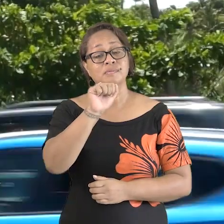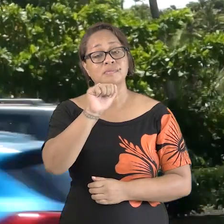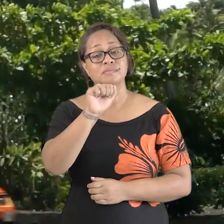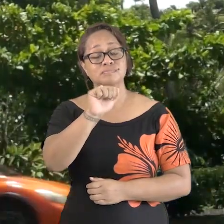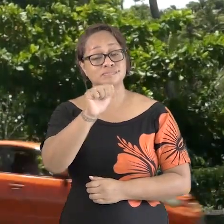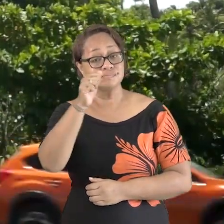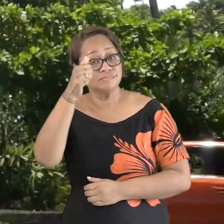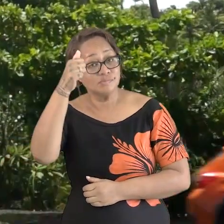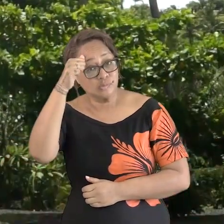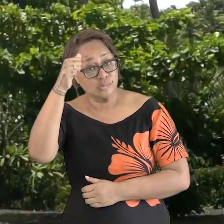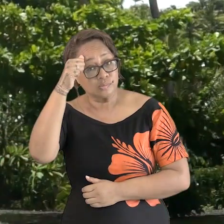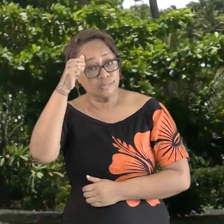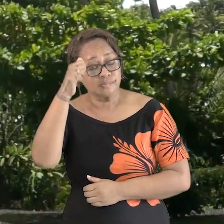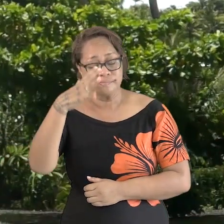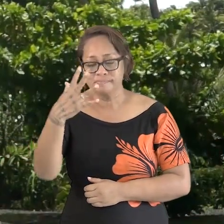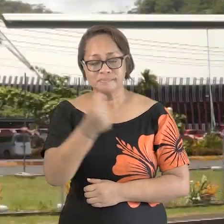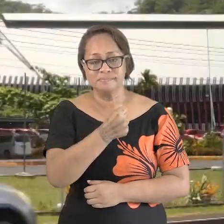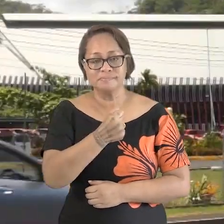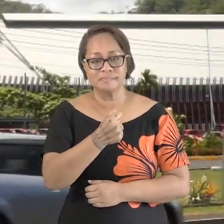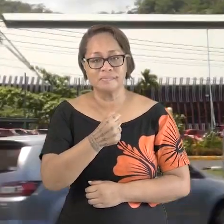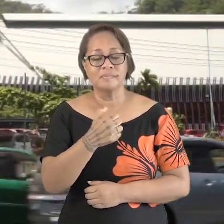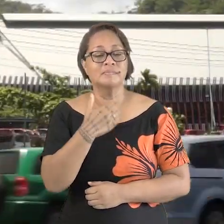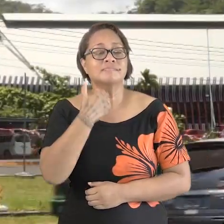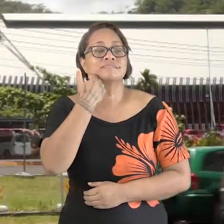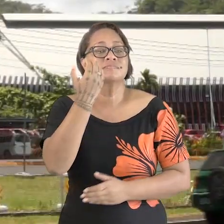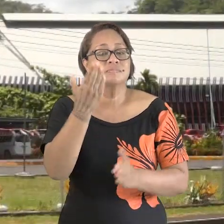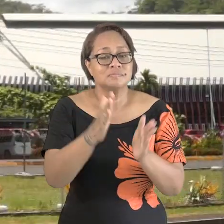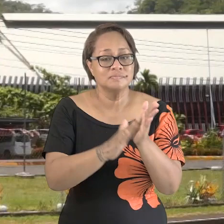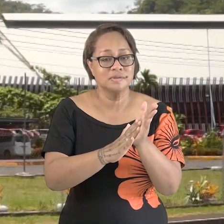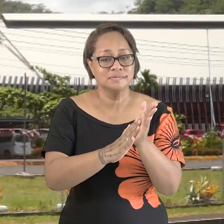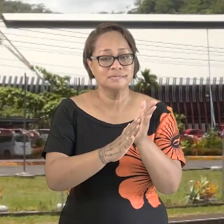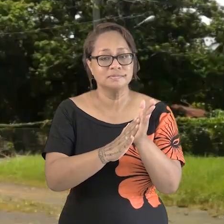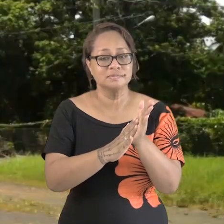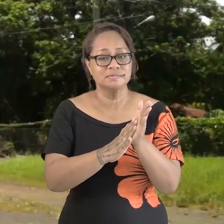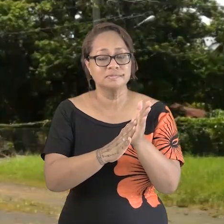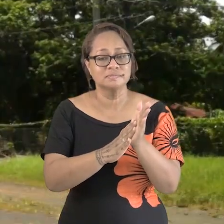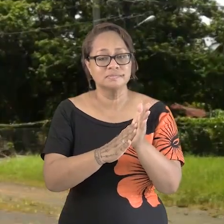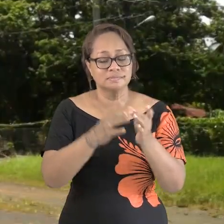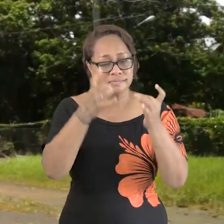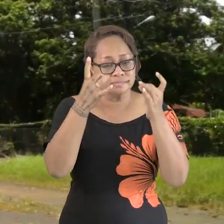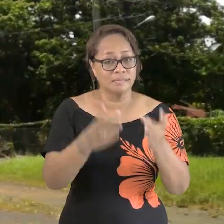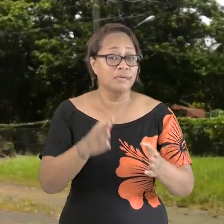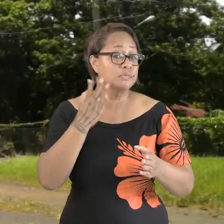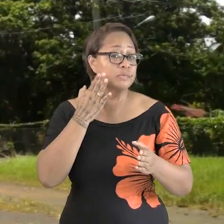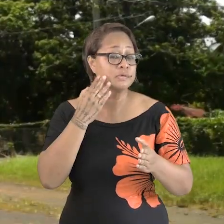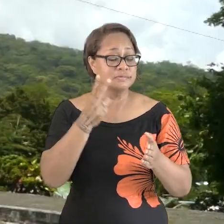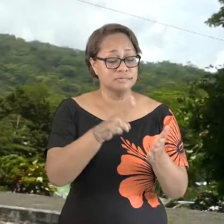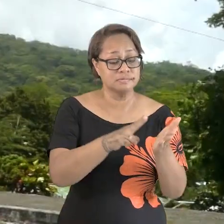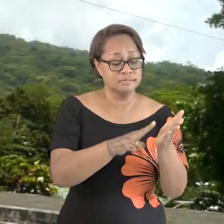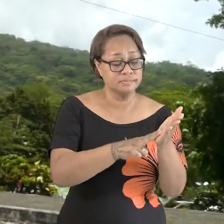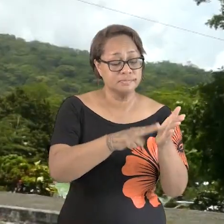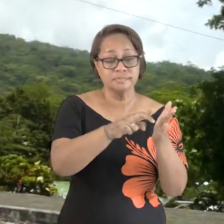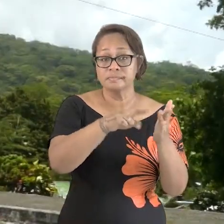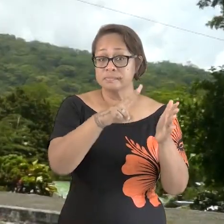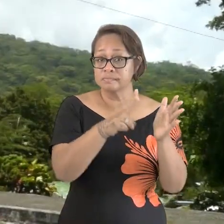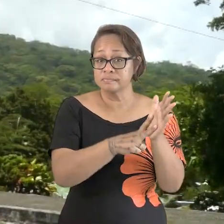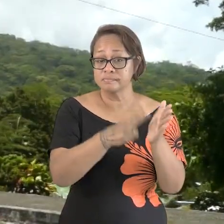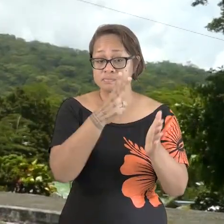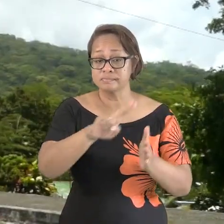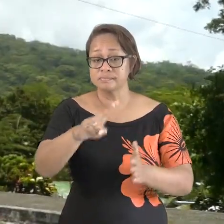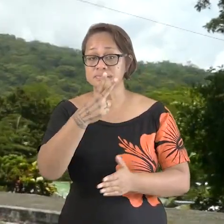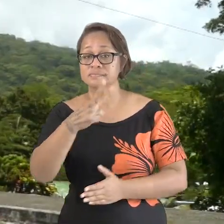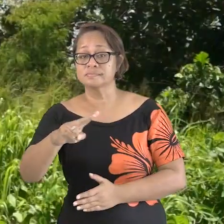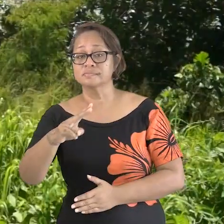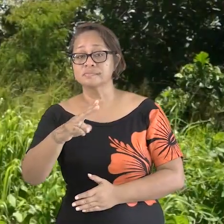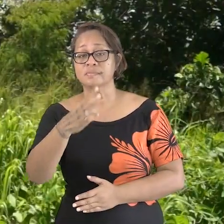Mo lisi la fia O aso nga fuwa mua mua maa si na taitasi Ile tolu la fiafi amata yaa novema luwafe luwa tolu